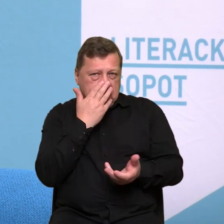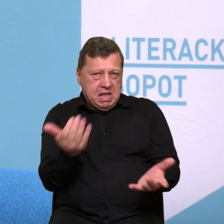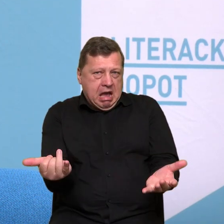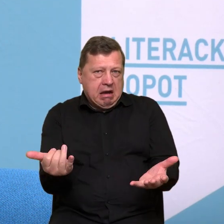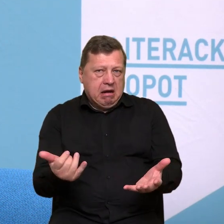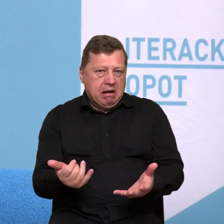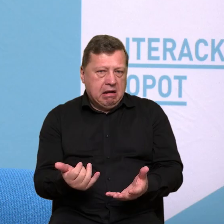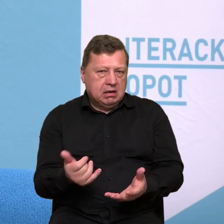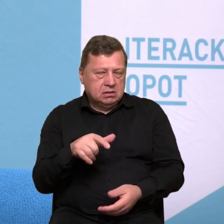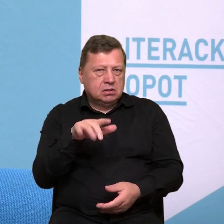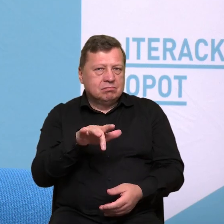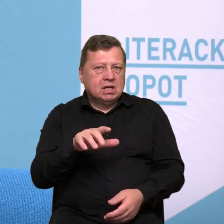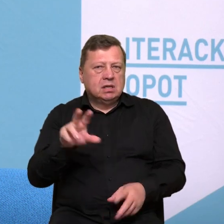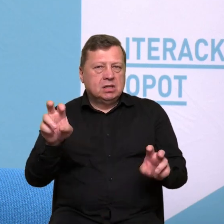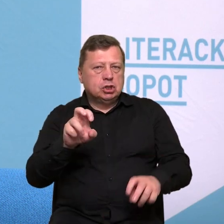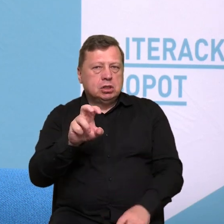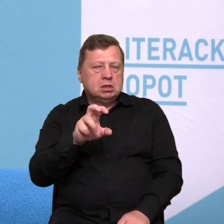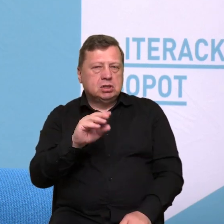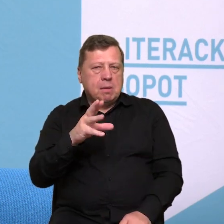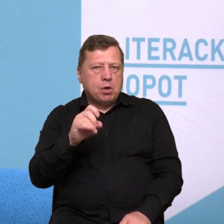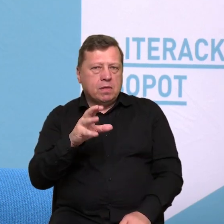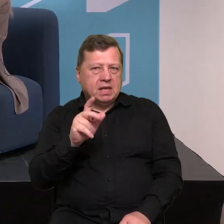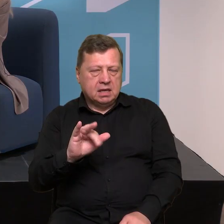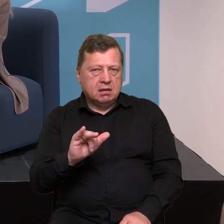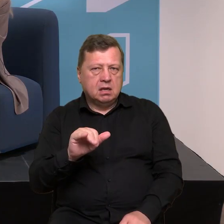solidarnością u czempionek i w ogóle u kobiet?